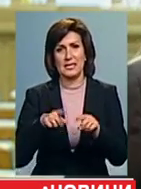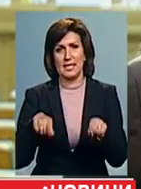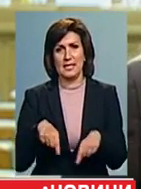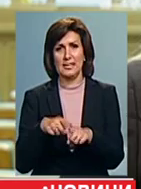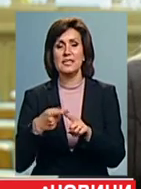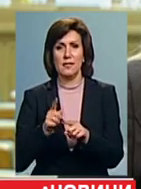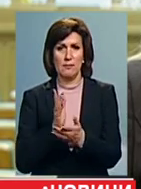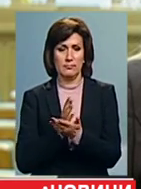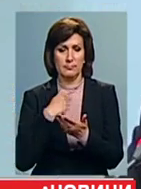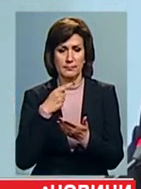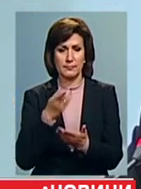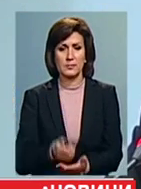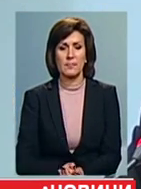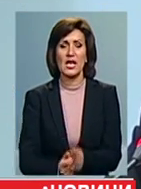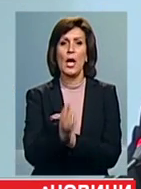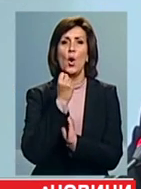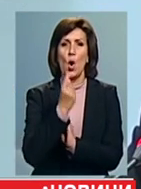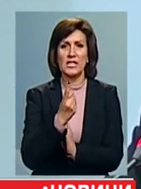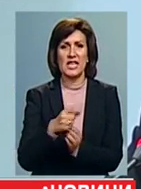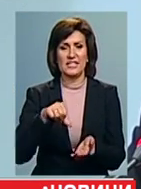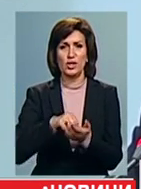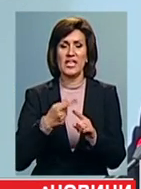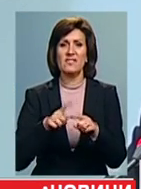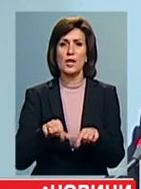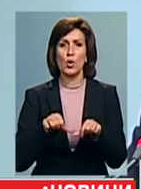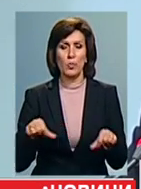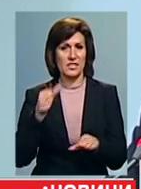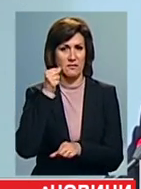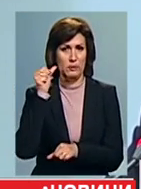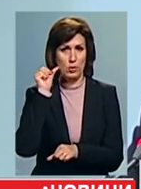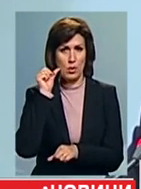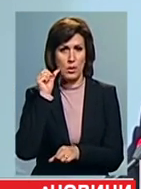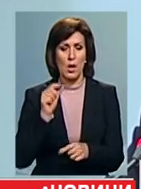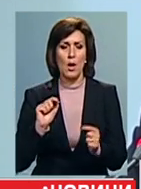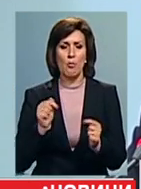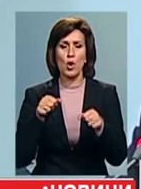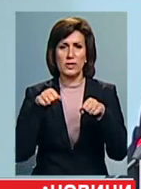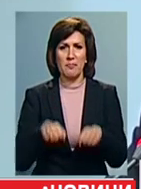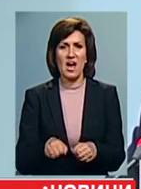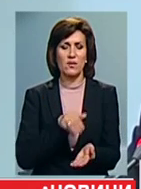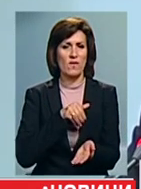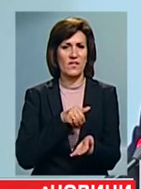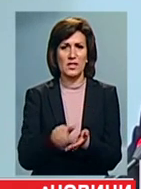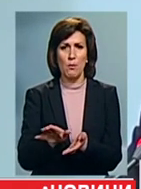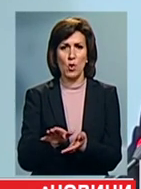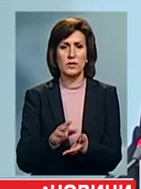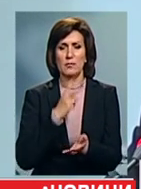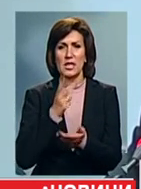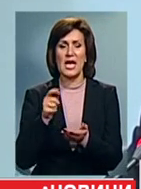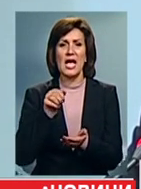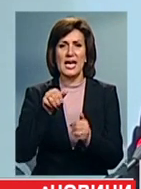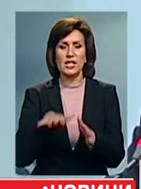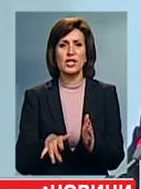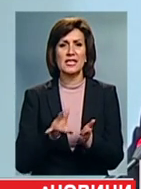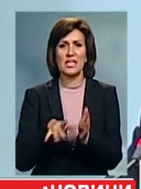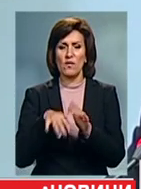пряма мова. 11 членів цієї комісії вчора протиправно відмовились, попри рішення